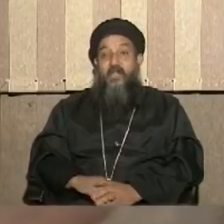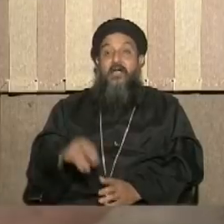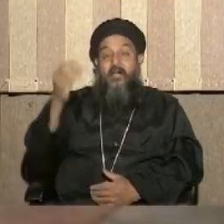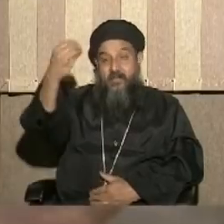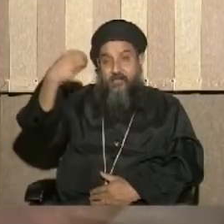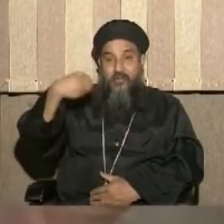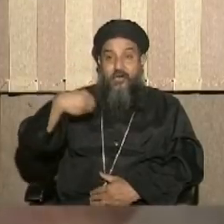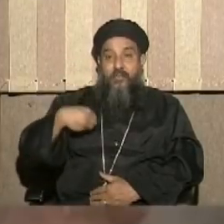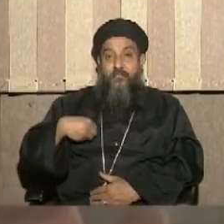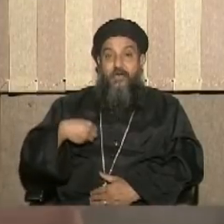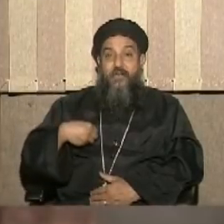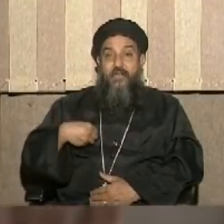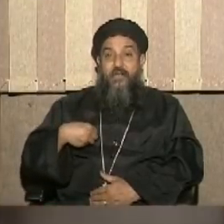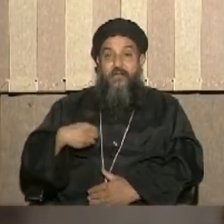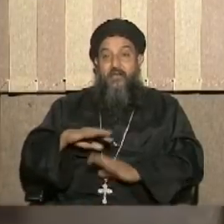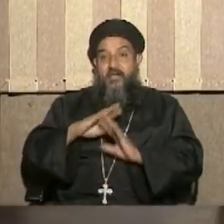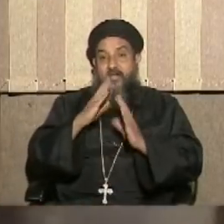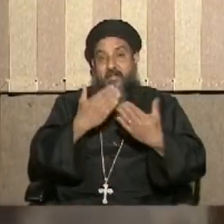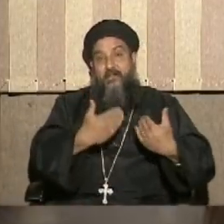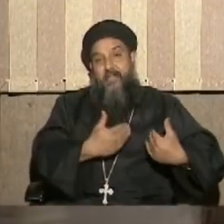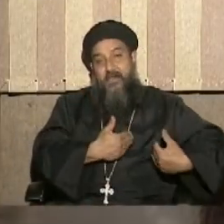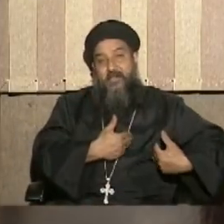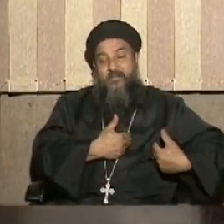الندم وهمت